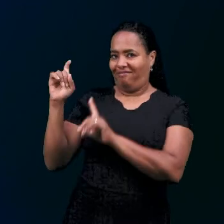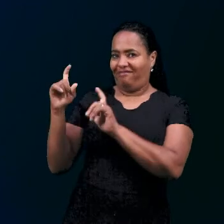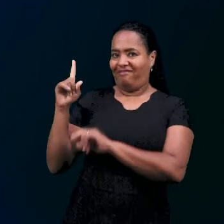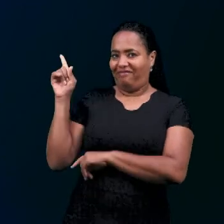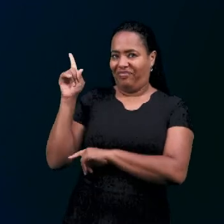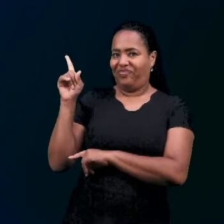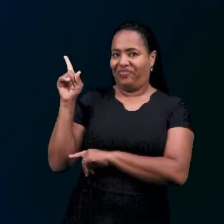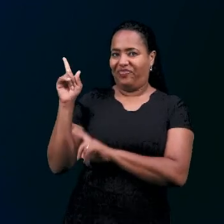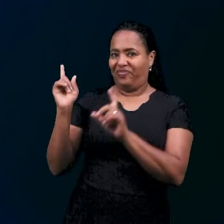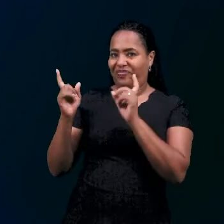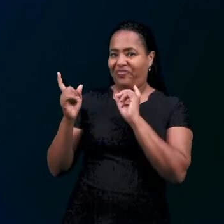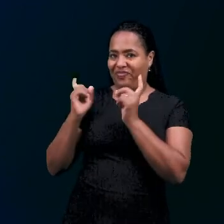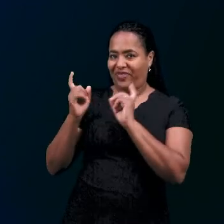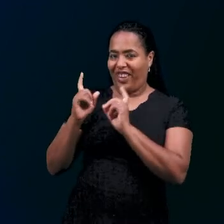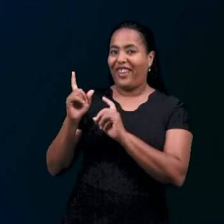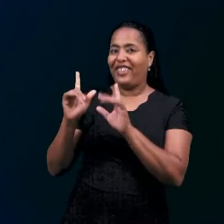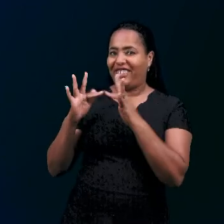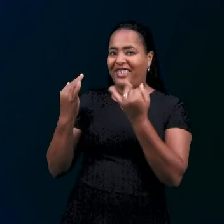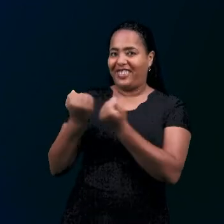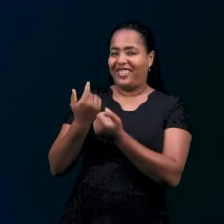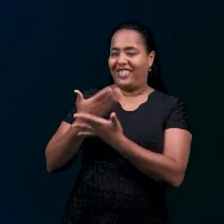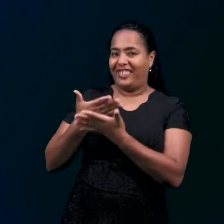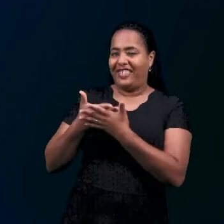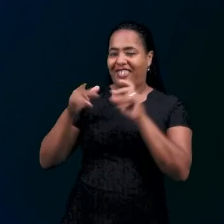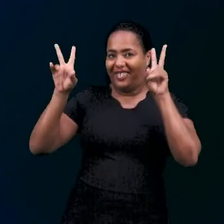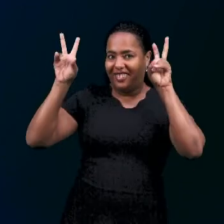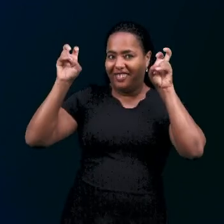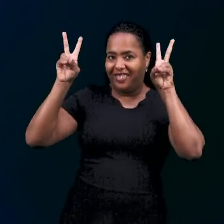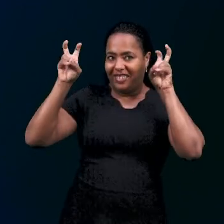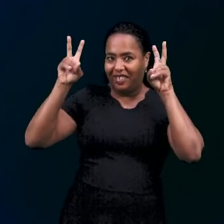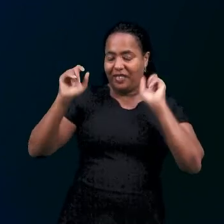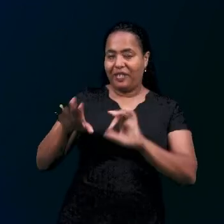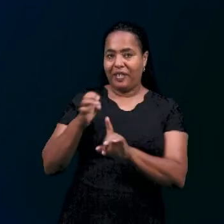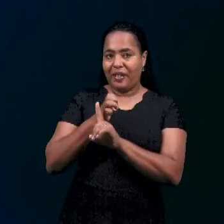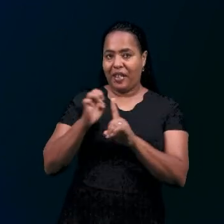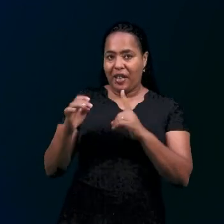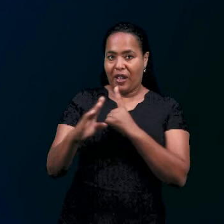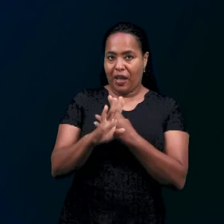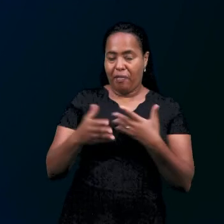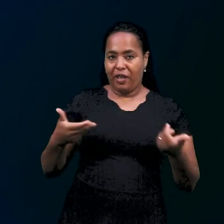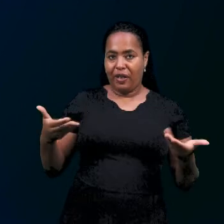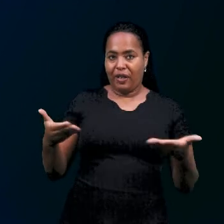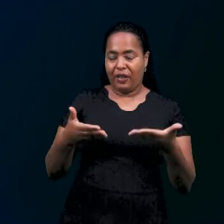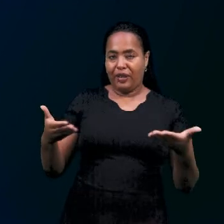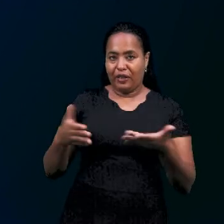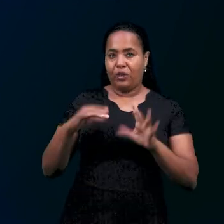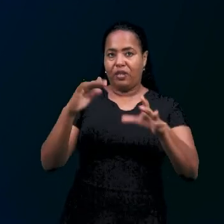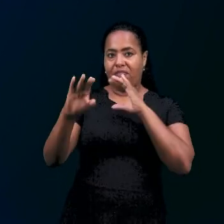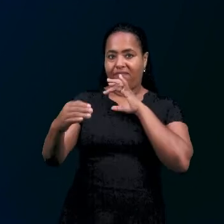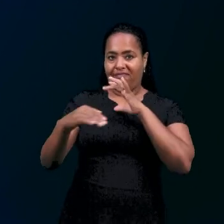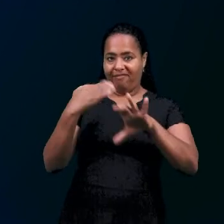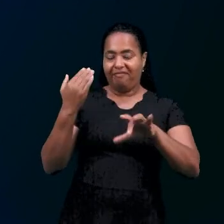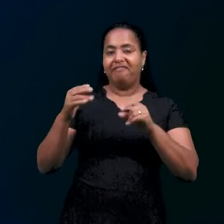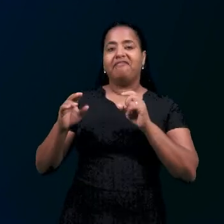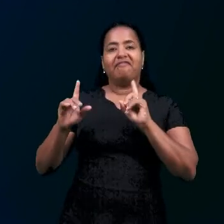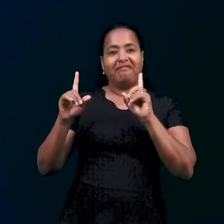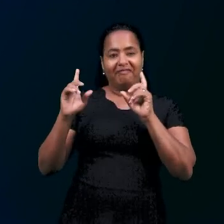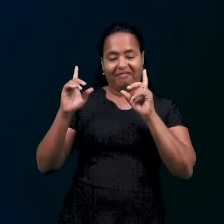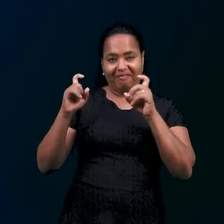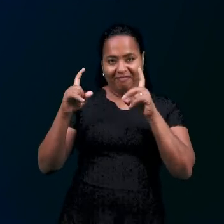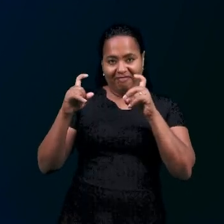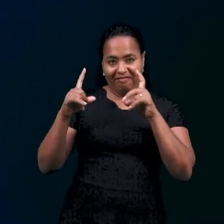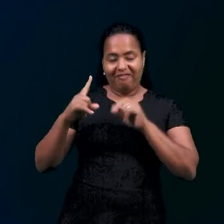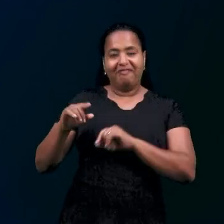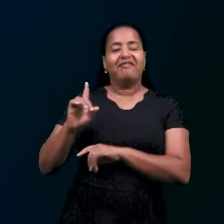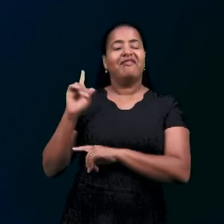famille réunie, est en train d'étudier sur le sujet maintenant de cette école biblique. Et nous avons envoyé cette photo, nous avons envoyé